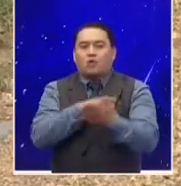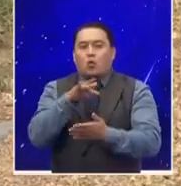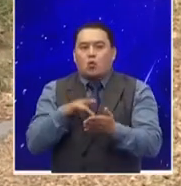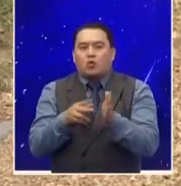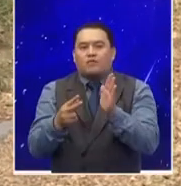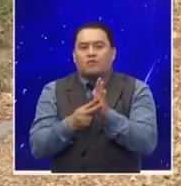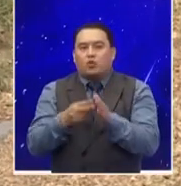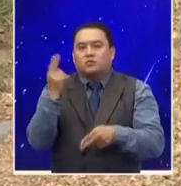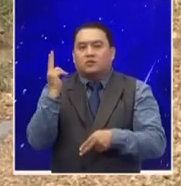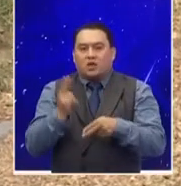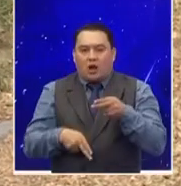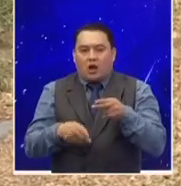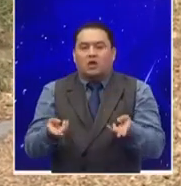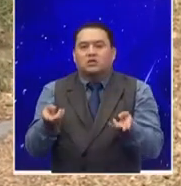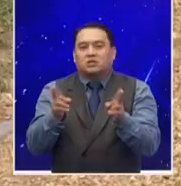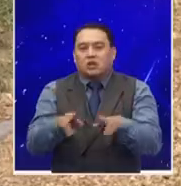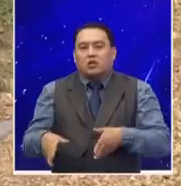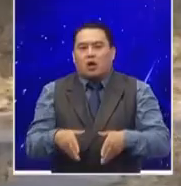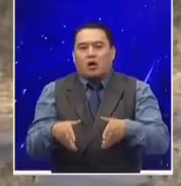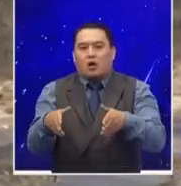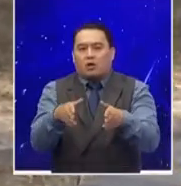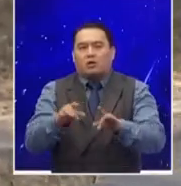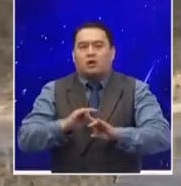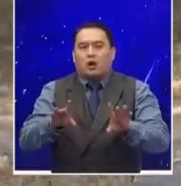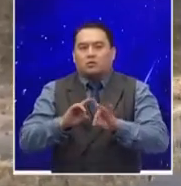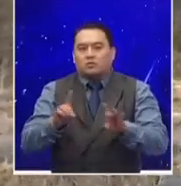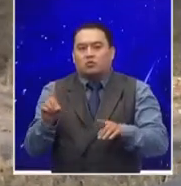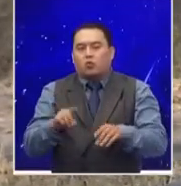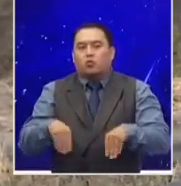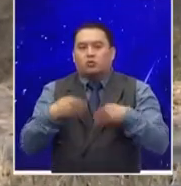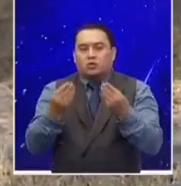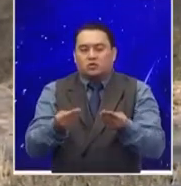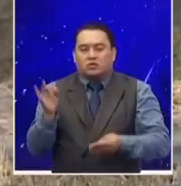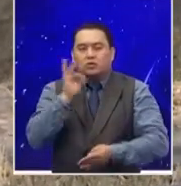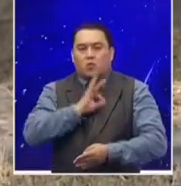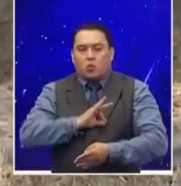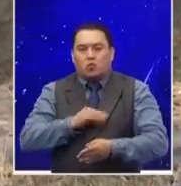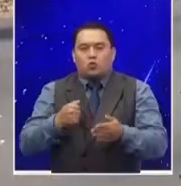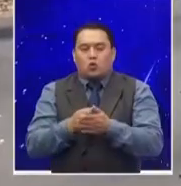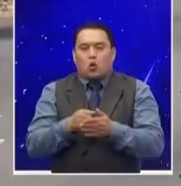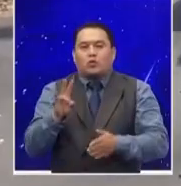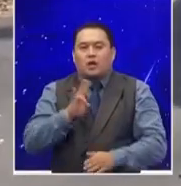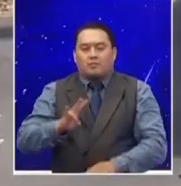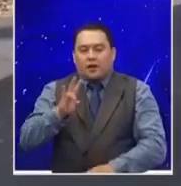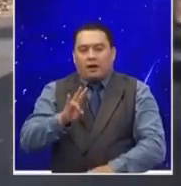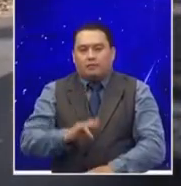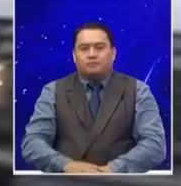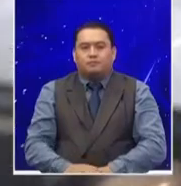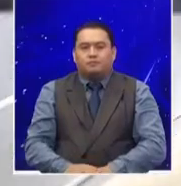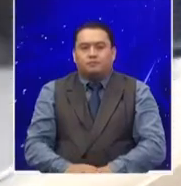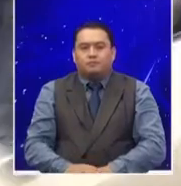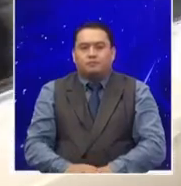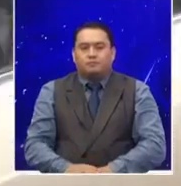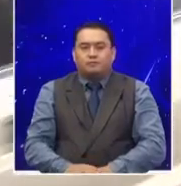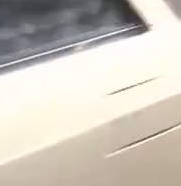уже заасфальтированы. Оставшиеся дороги, как заверяют подрядчики, будут сданы в эксплуатацию до 1 ноября. Адина Смагулова,